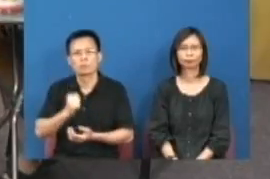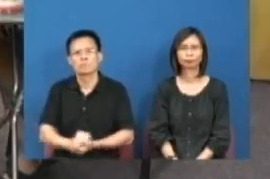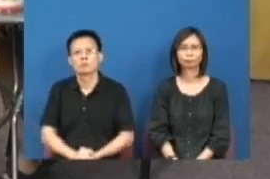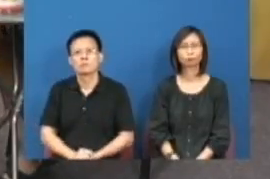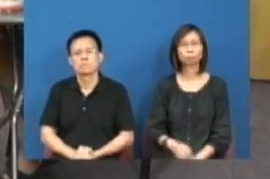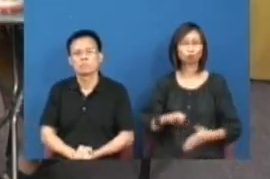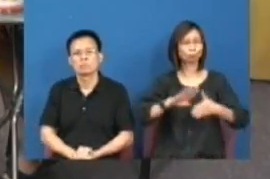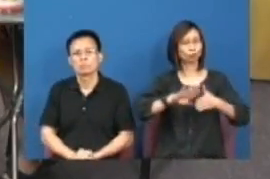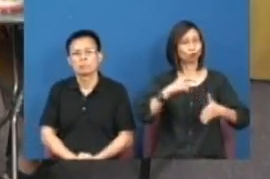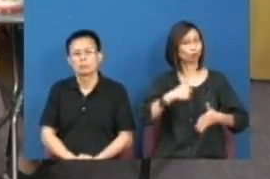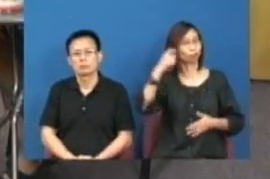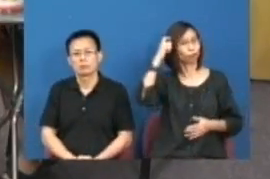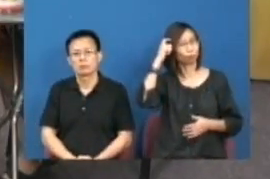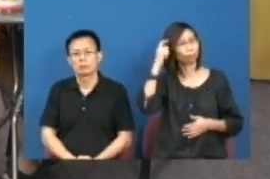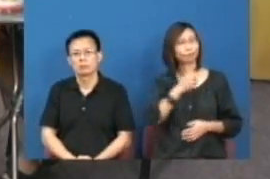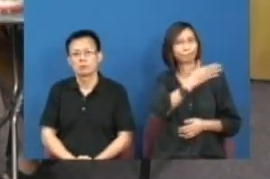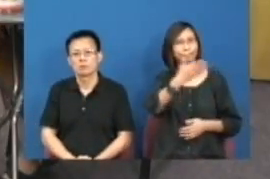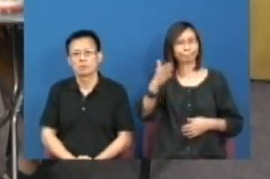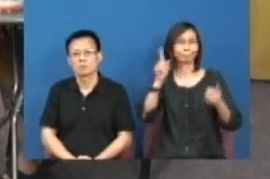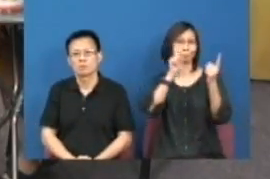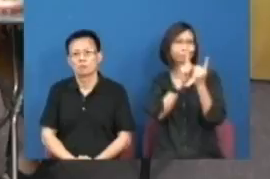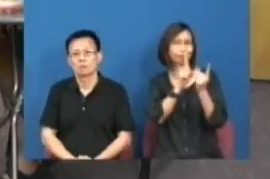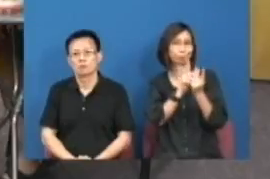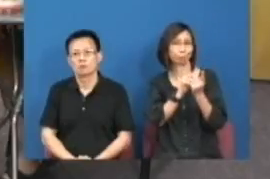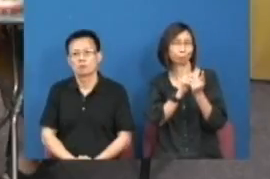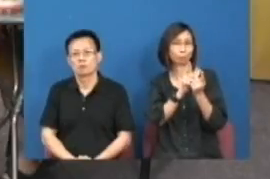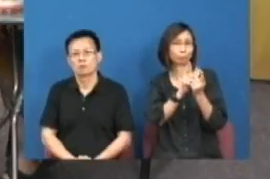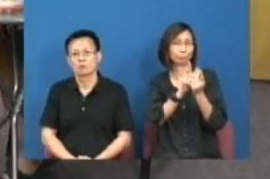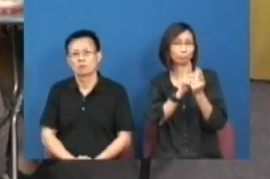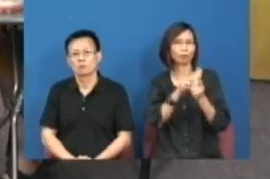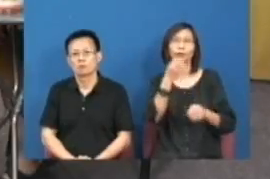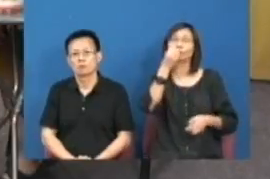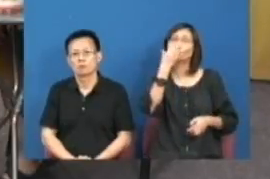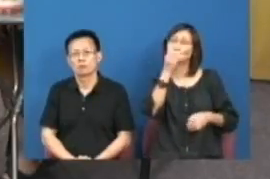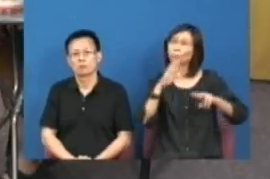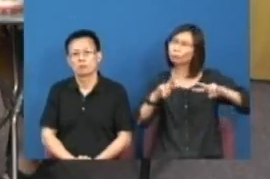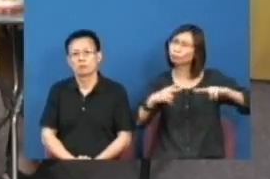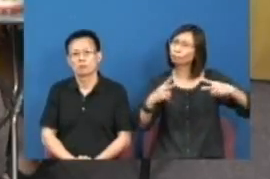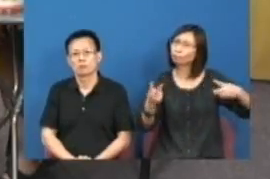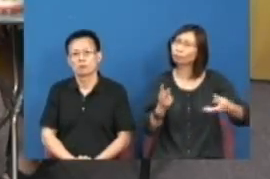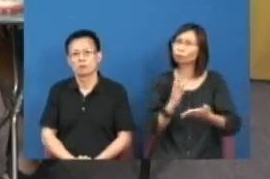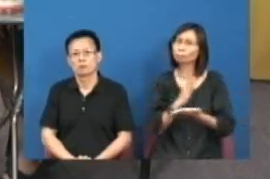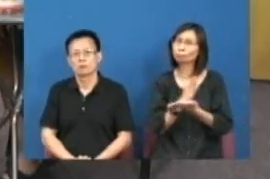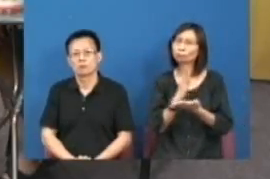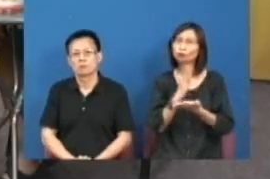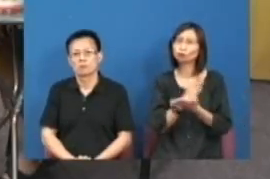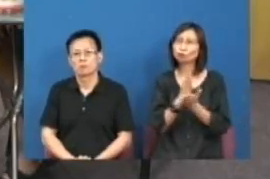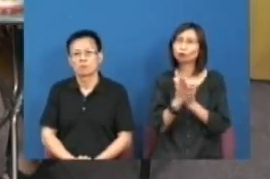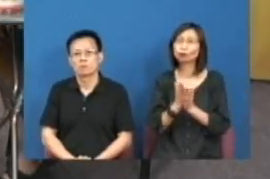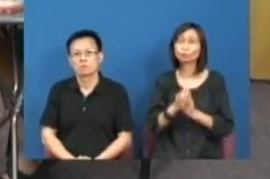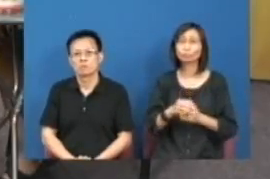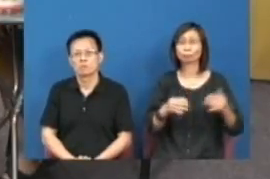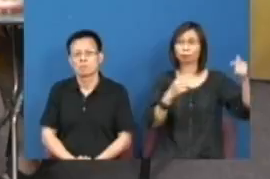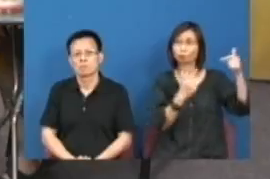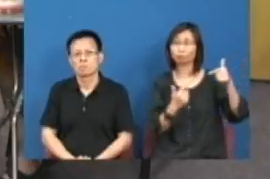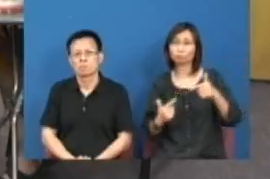咁所以我諗即係大家對於依一個即係香港嘅政局發展啦，咁當然其實跟住有立法會選